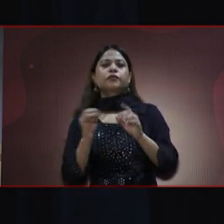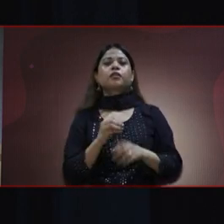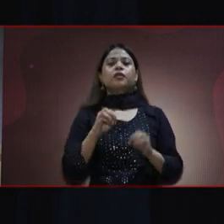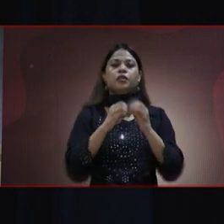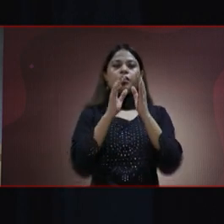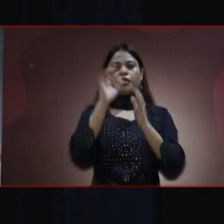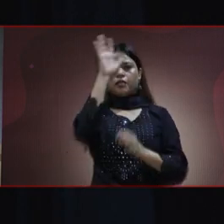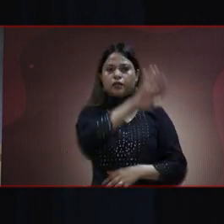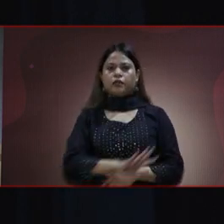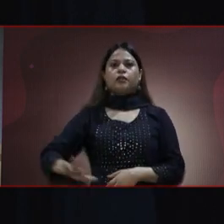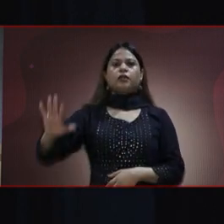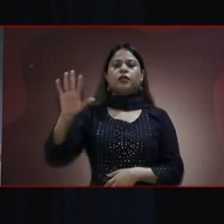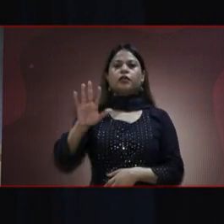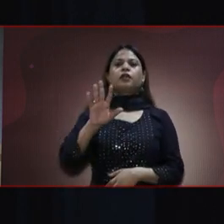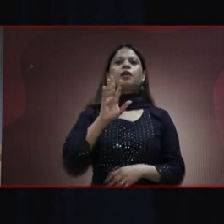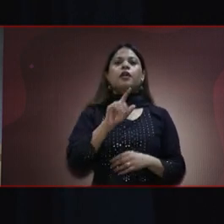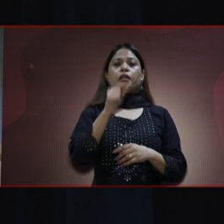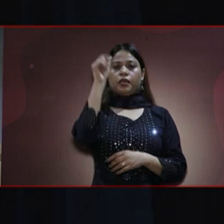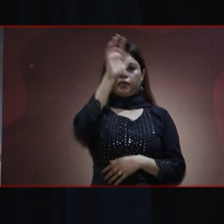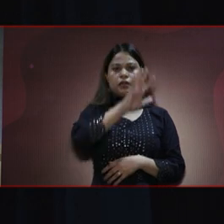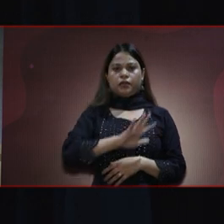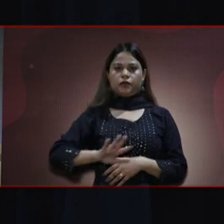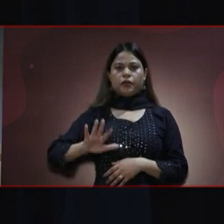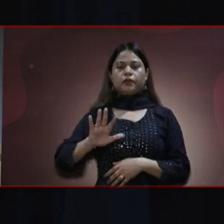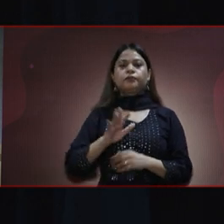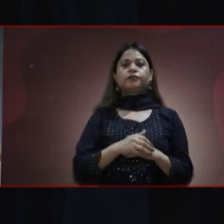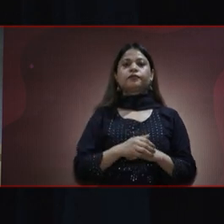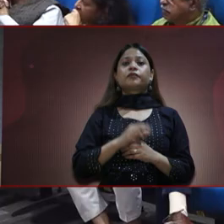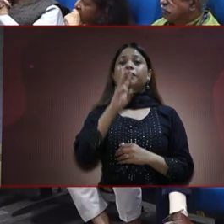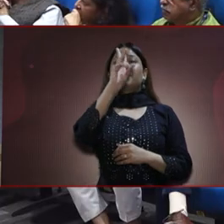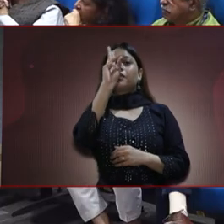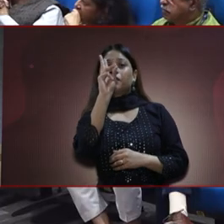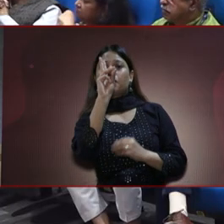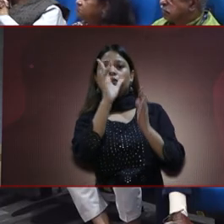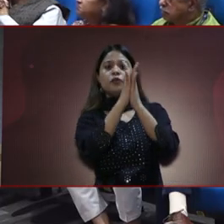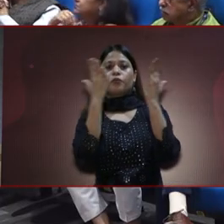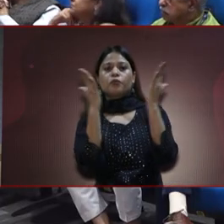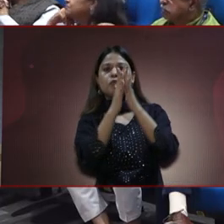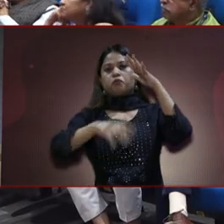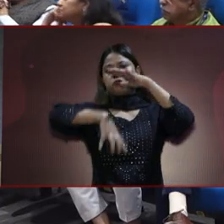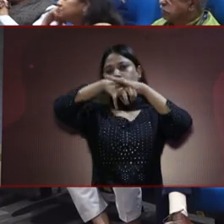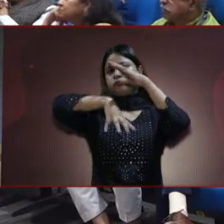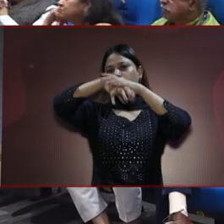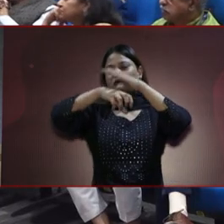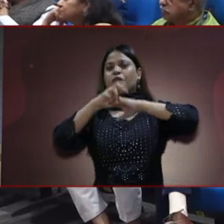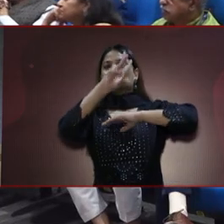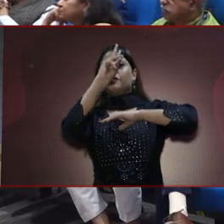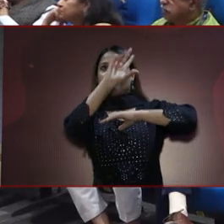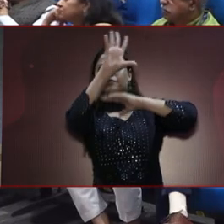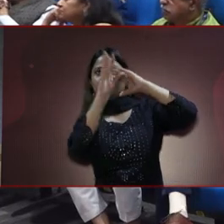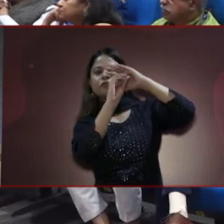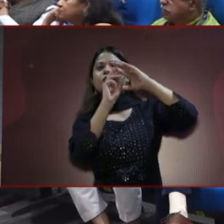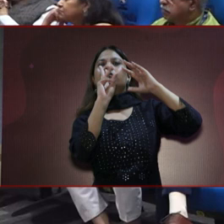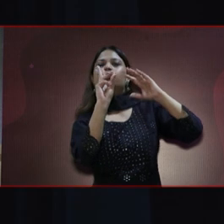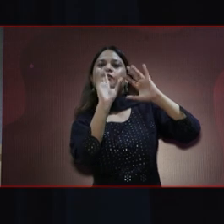हैं और इंडिया जो है वो विश्व में तीसरा बड़ा किताबों की दुनिया है